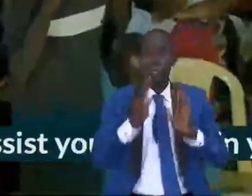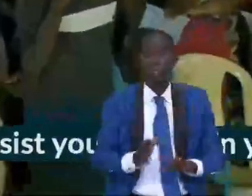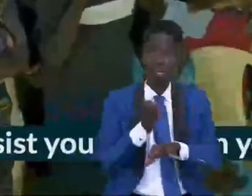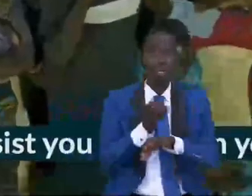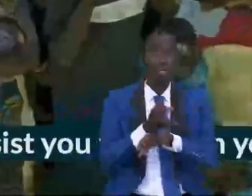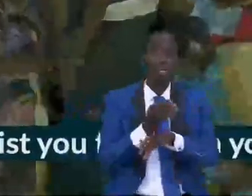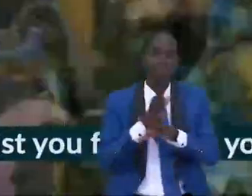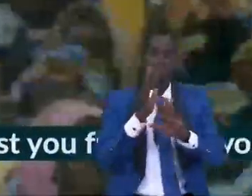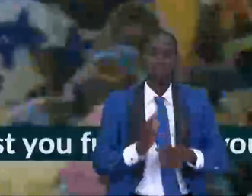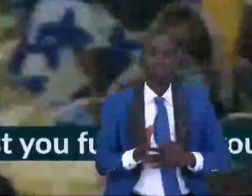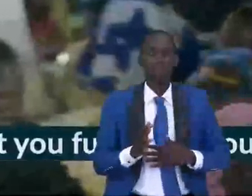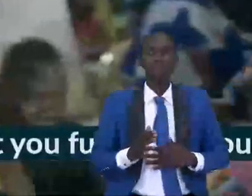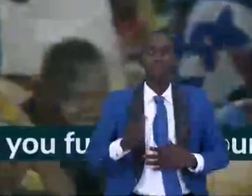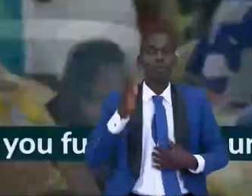conseillers